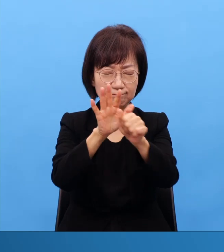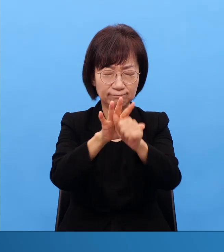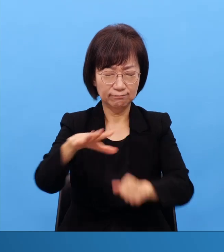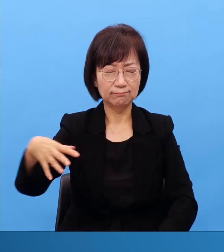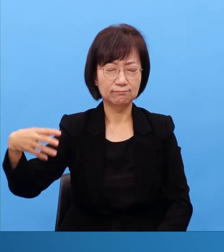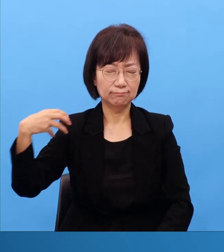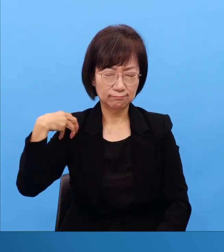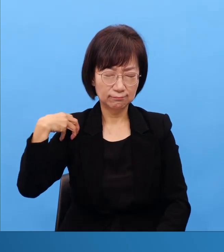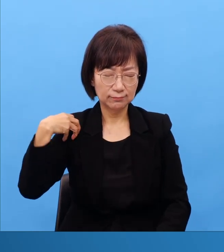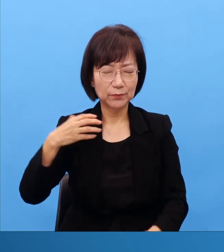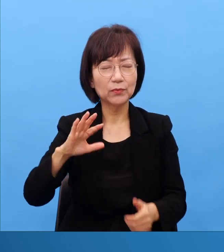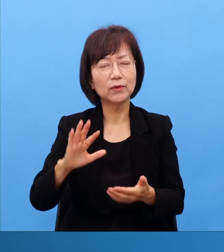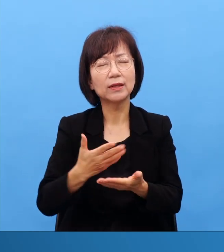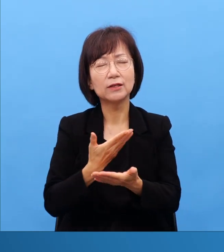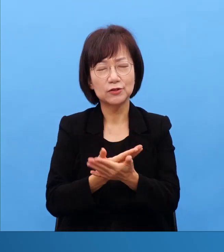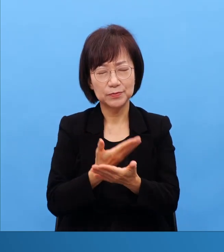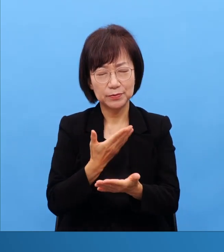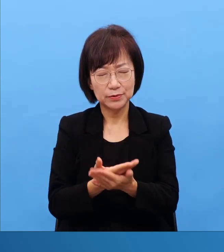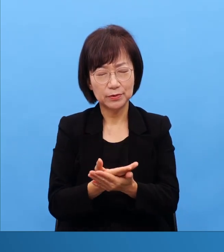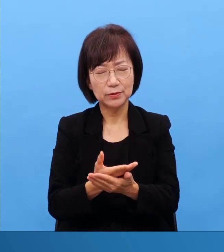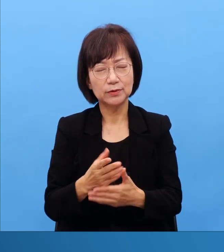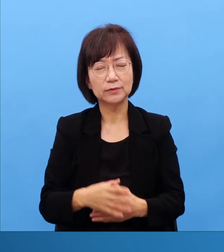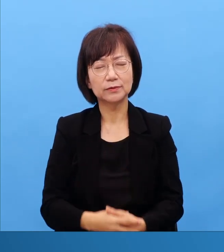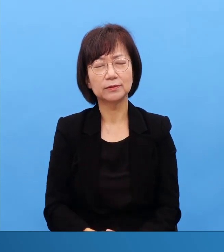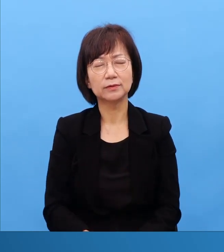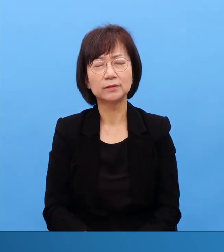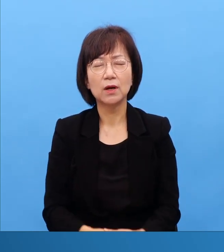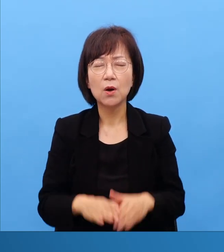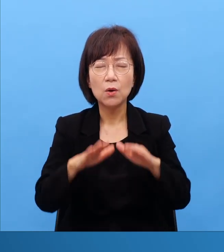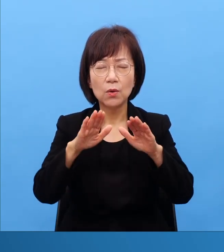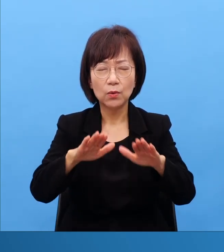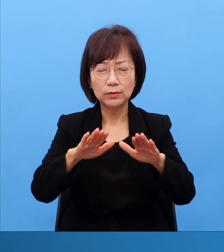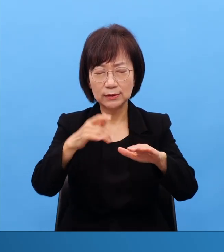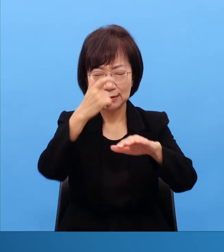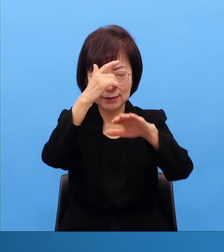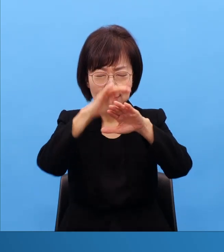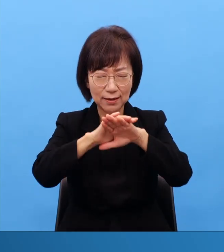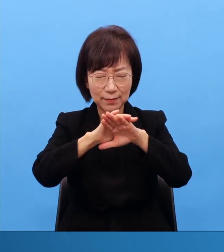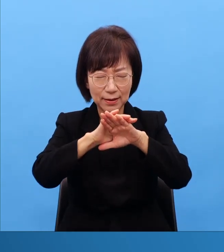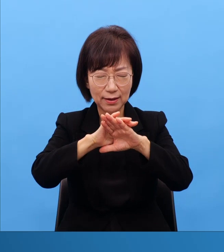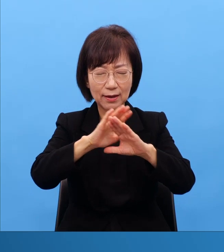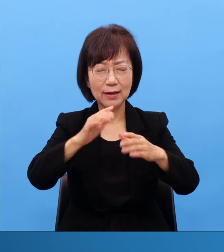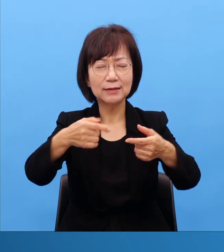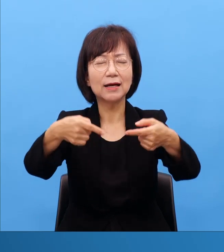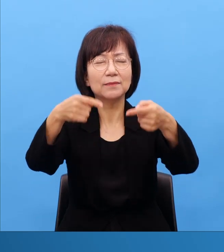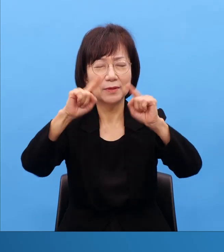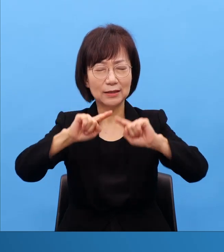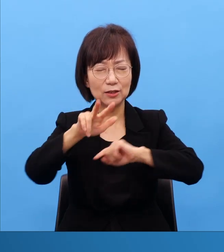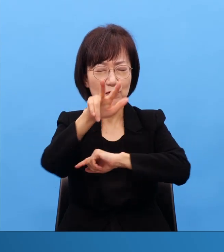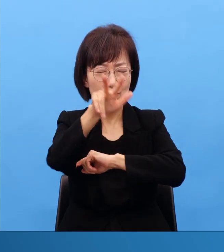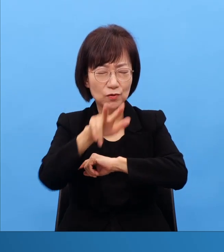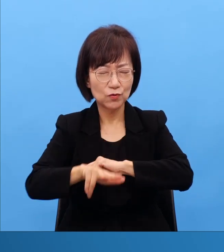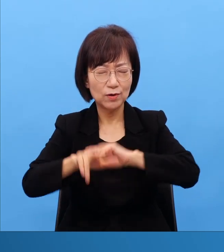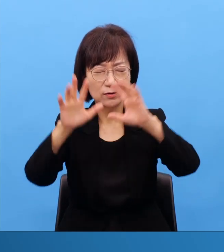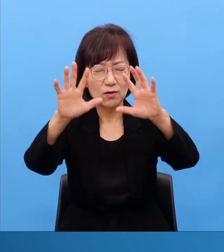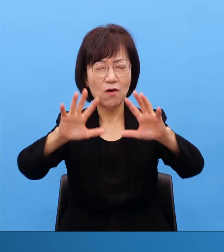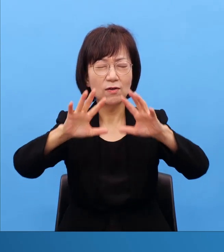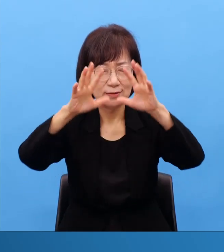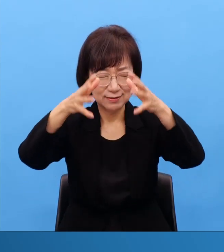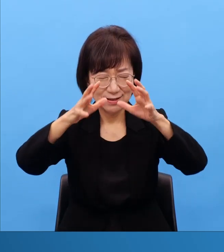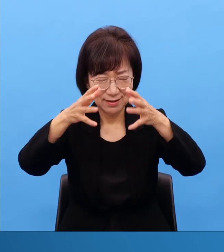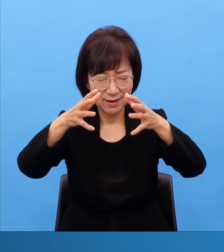also arise to save the three organizations. 오늘 예배에 참여하는 전국과 세계의 모든